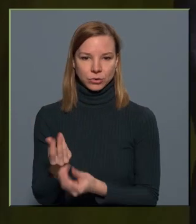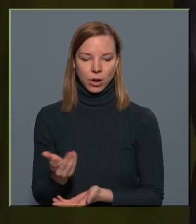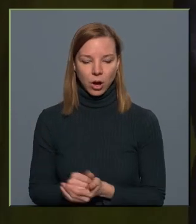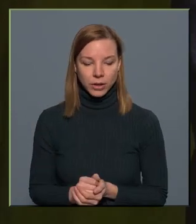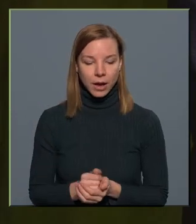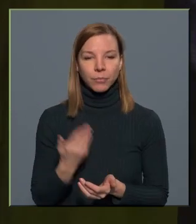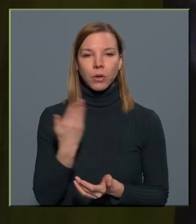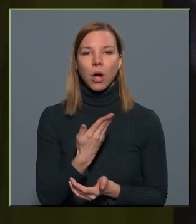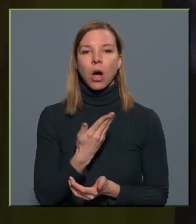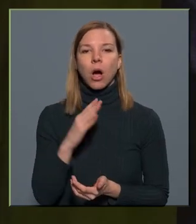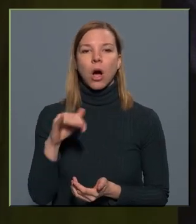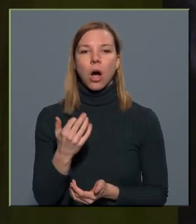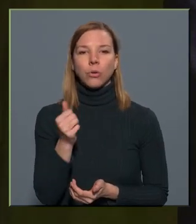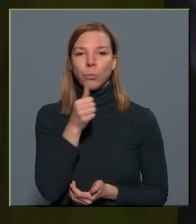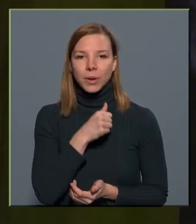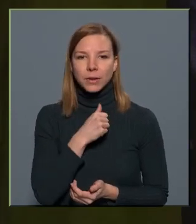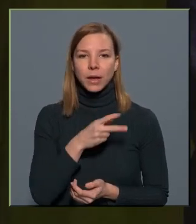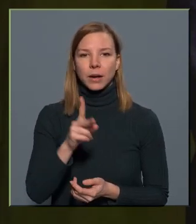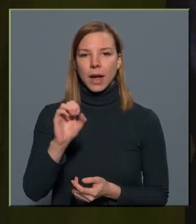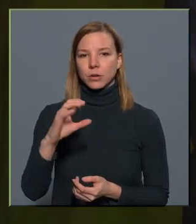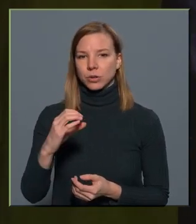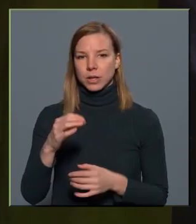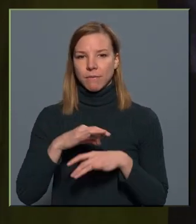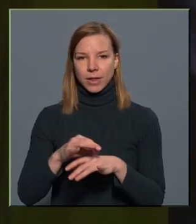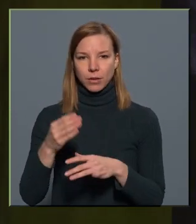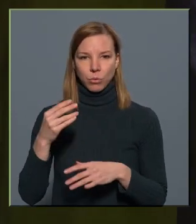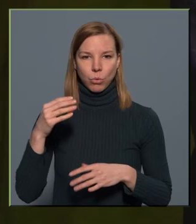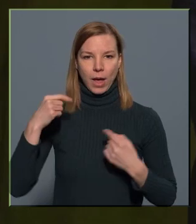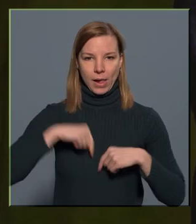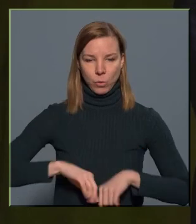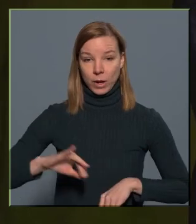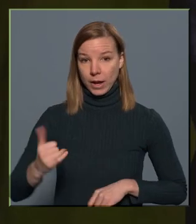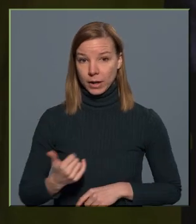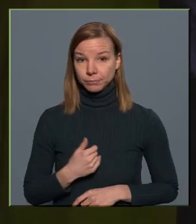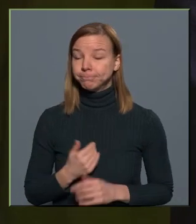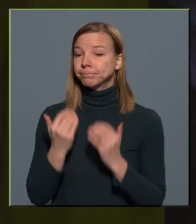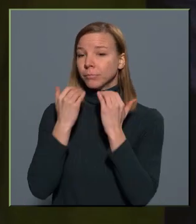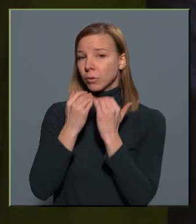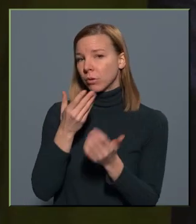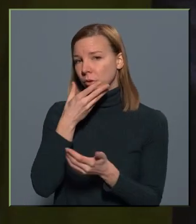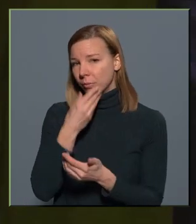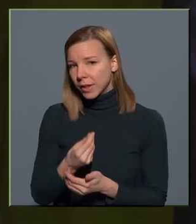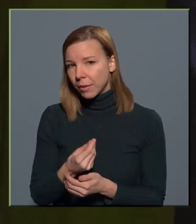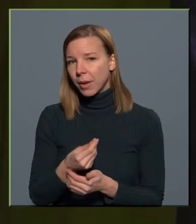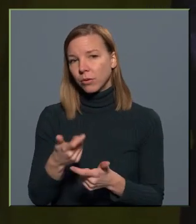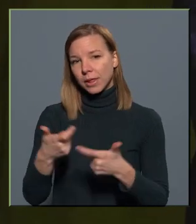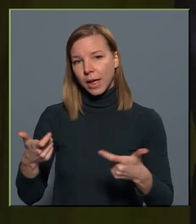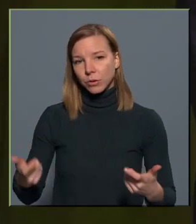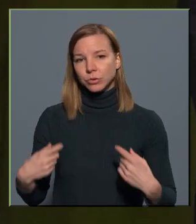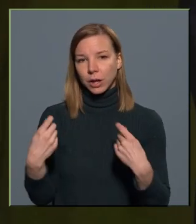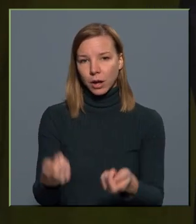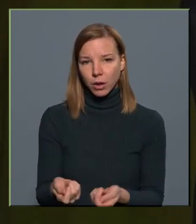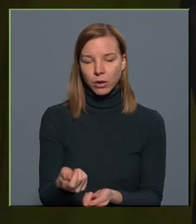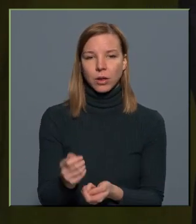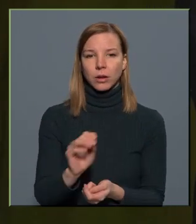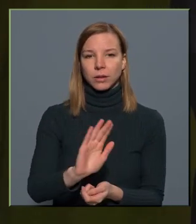ügyvezető elnöke is. Nagyon szépen köszönöm mindenkinek, aki lehetővé teszi ezeknek a gyerekeknek, hogy sportoljanak, hogy odaérjenek az